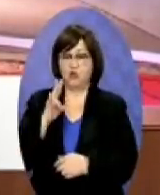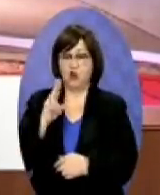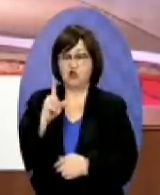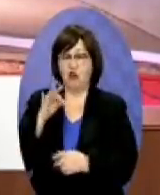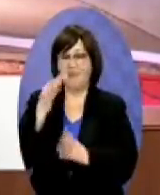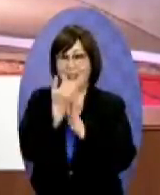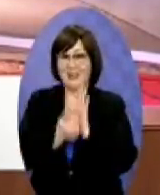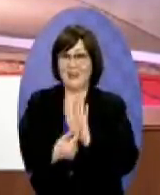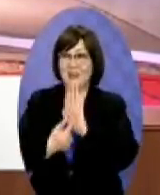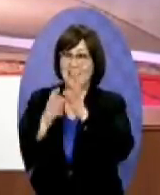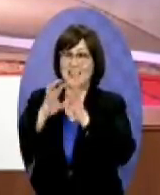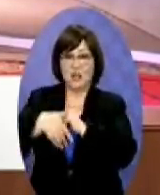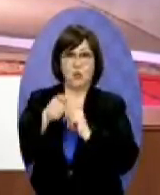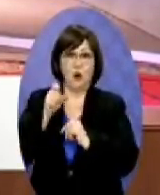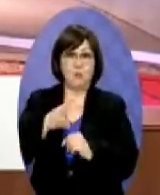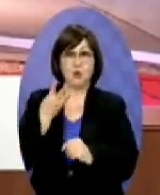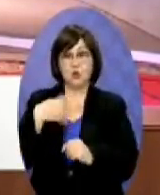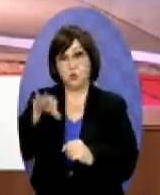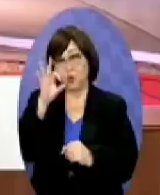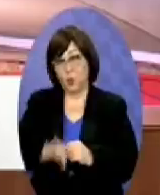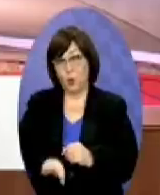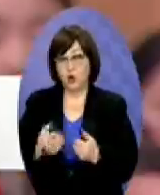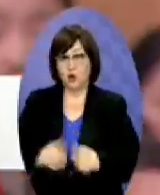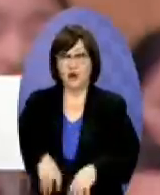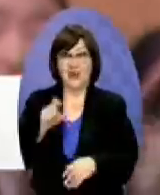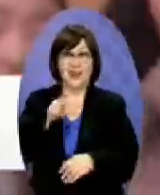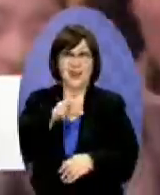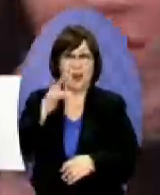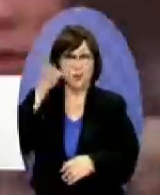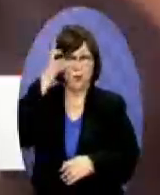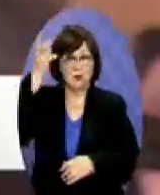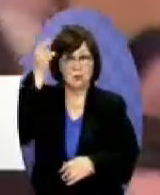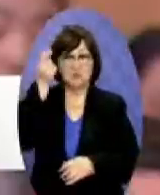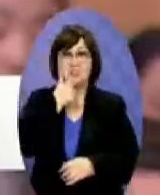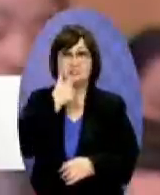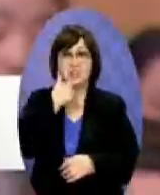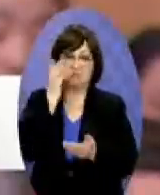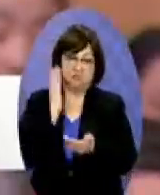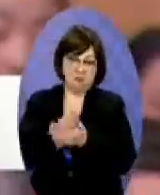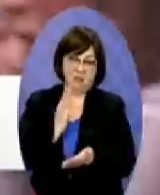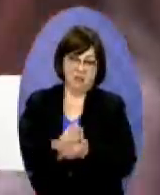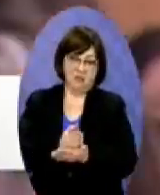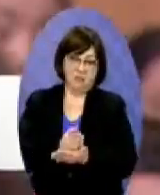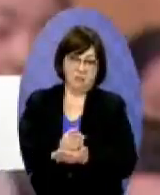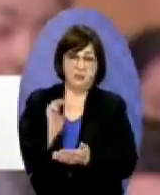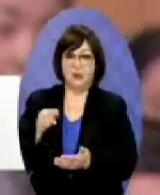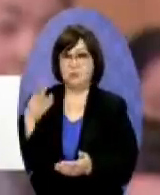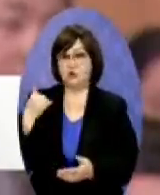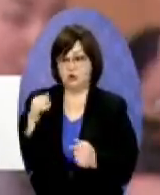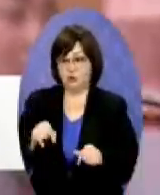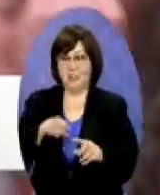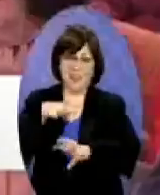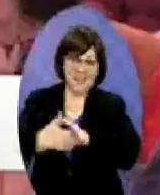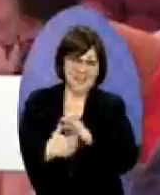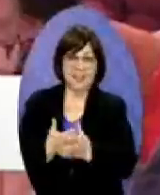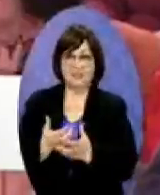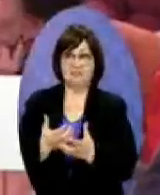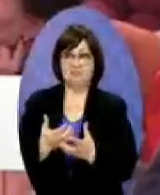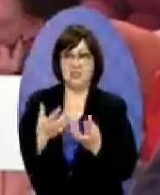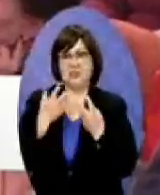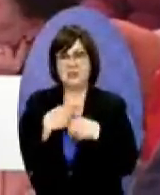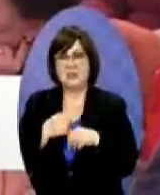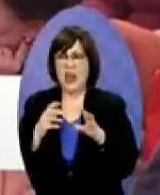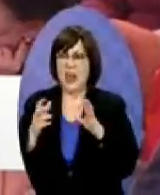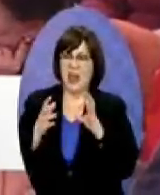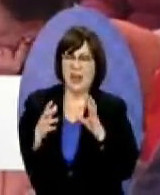амын 40 орчим хувь нь төрөлх хэлээрээ боловсрал эзэмш чадахгүй байх хэмээн тэмдэглэжээ. Байдал ийм байгаа болохоор тэд өнөөдөр дэлхийн даяаршлын давалгаанд